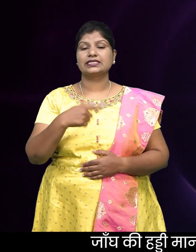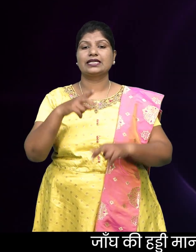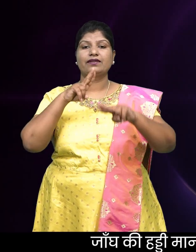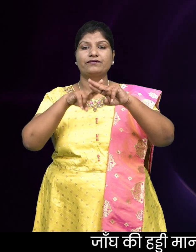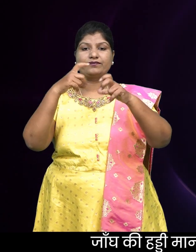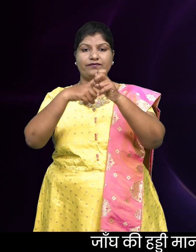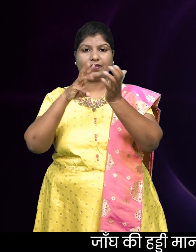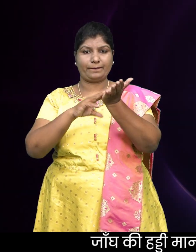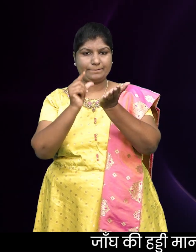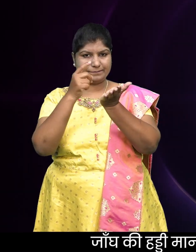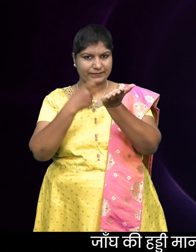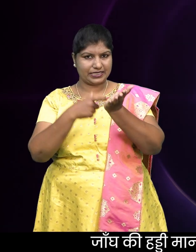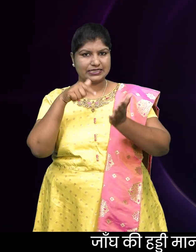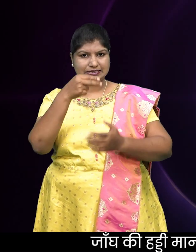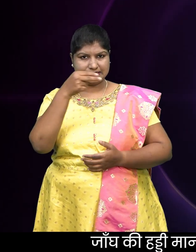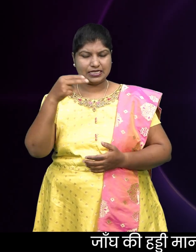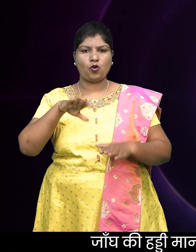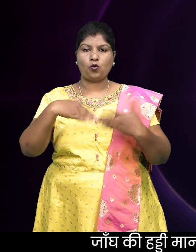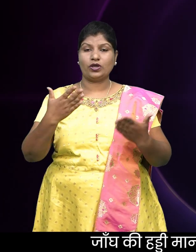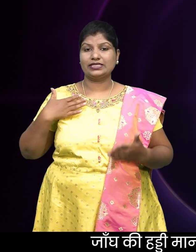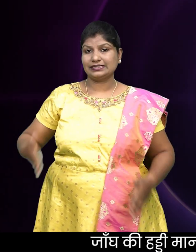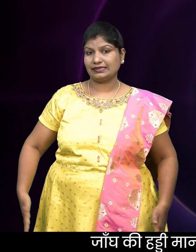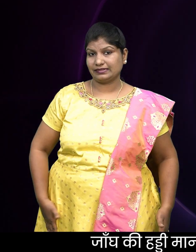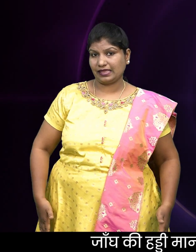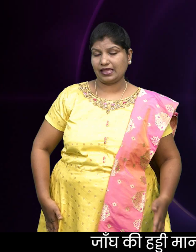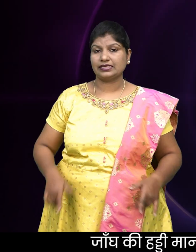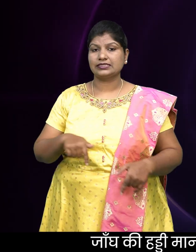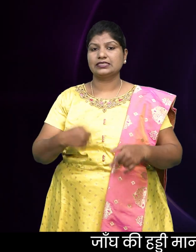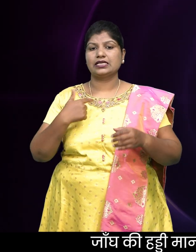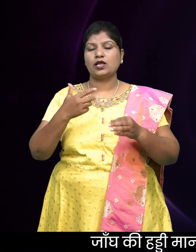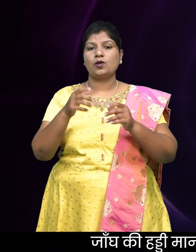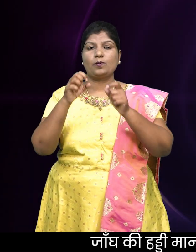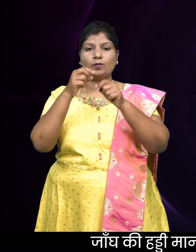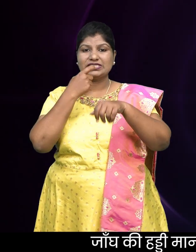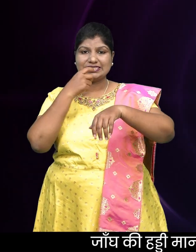जांघ की हड्डी मानव कंकाल की सबसे लंबी और मजबूत हड्डी है।